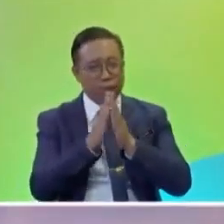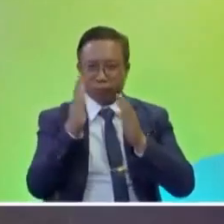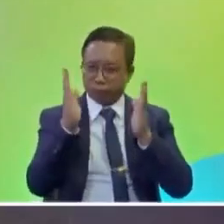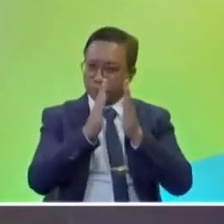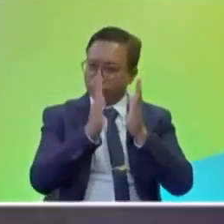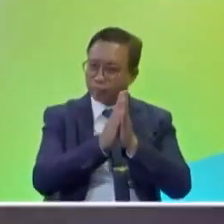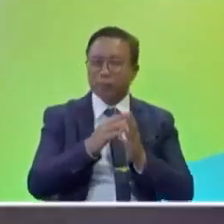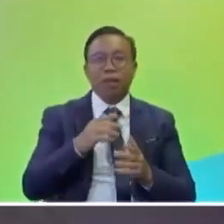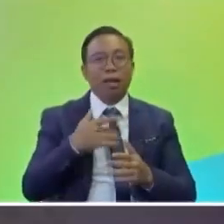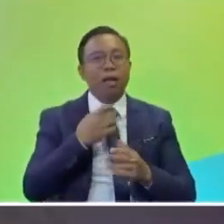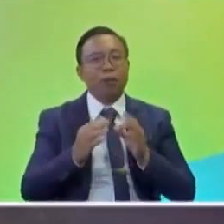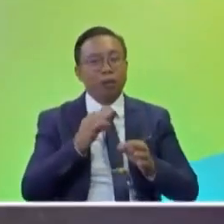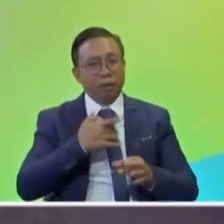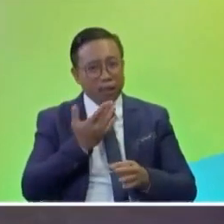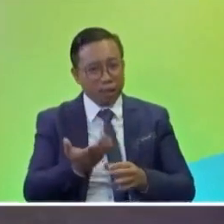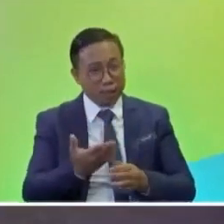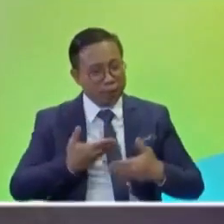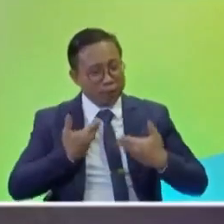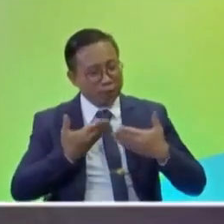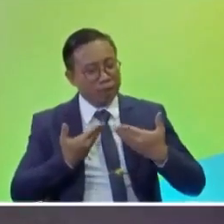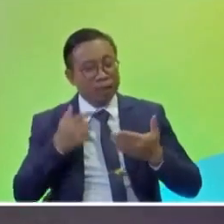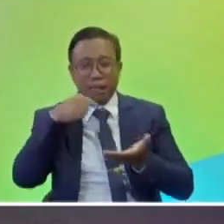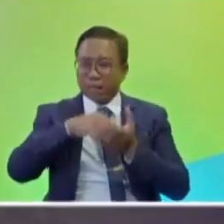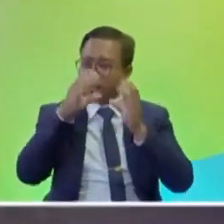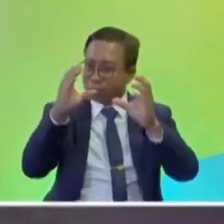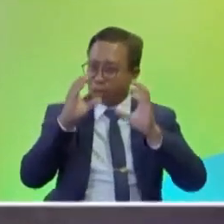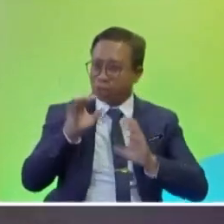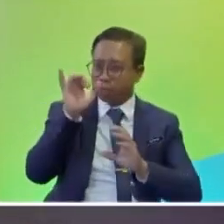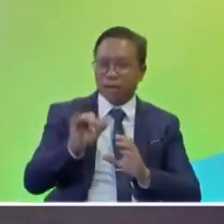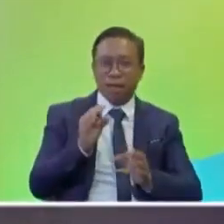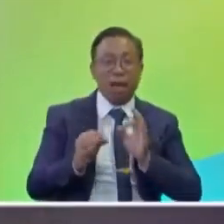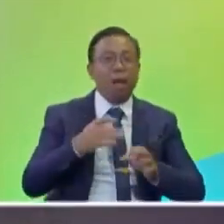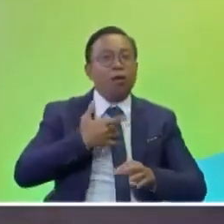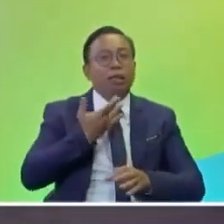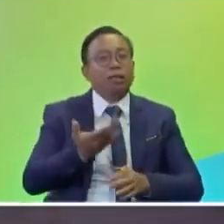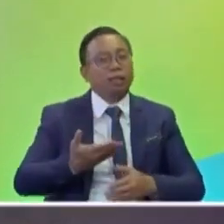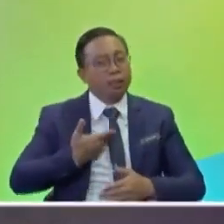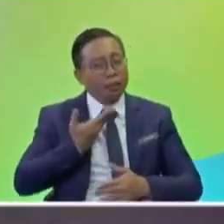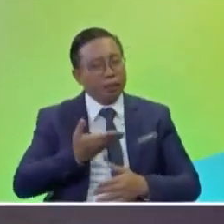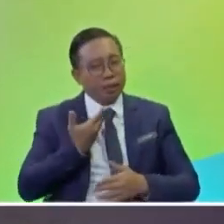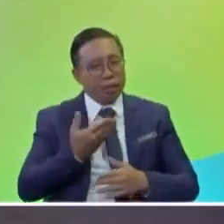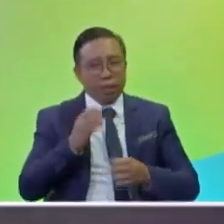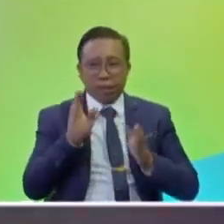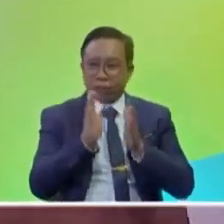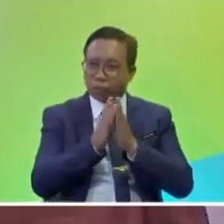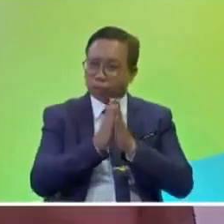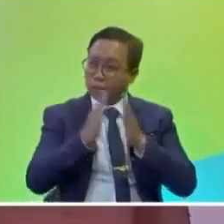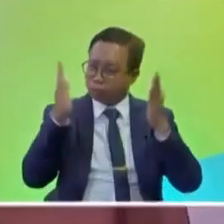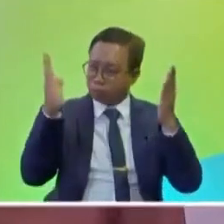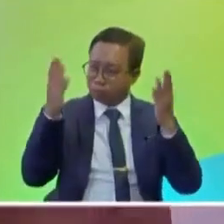tangan. Kalau rasa gembira beginilah caranya. Kalau rasa gembira tepuk